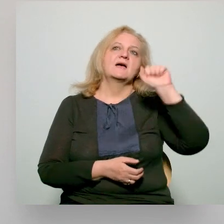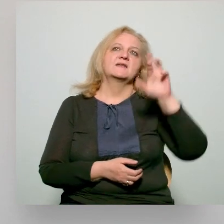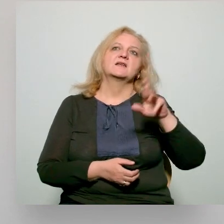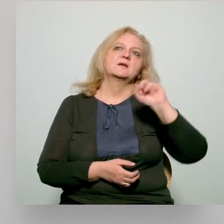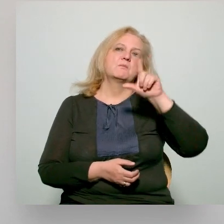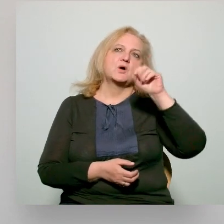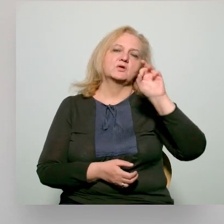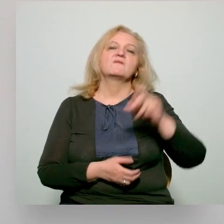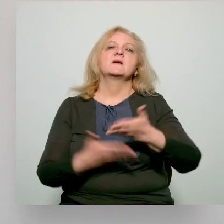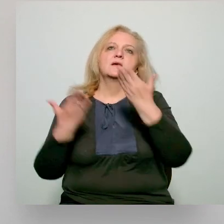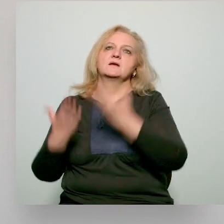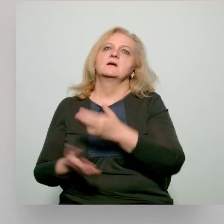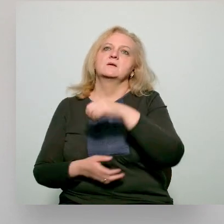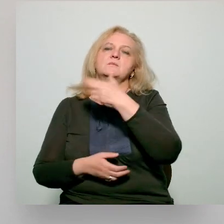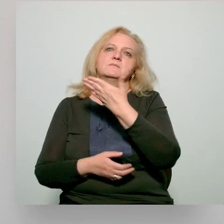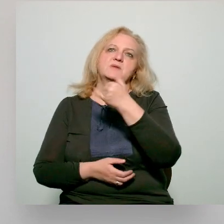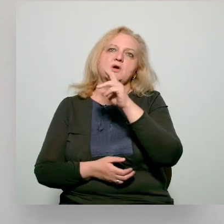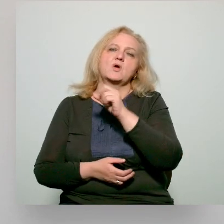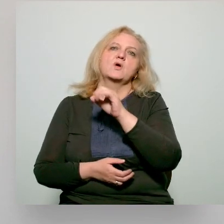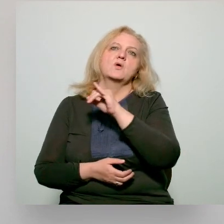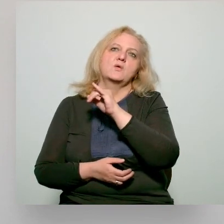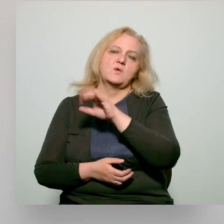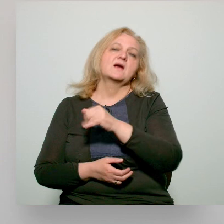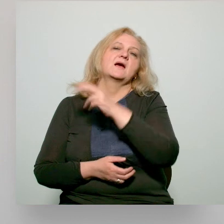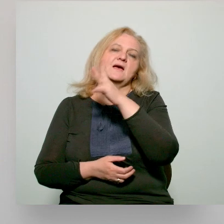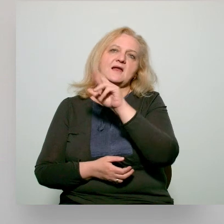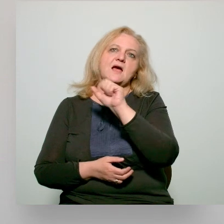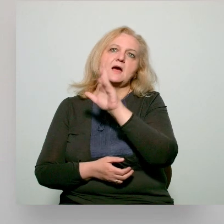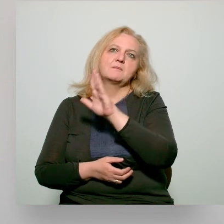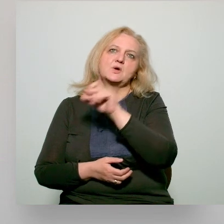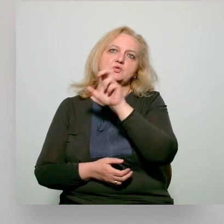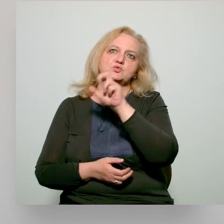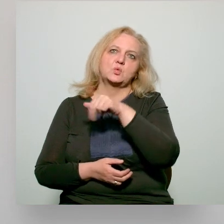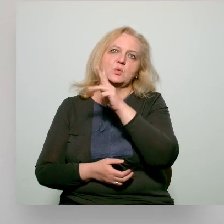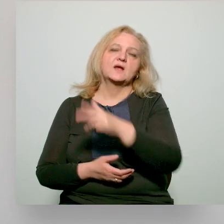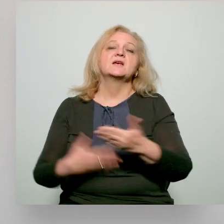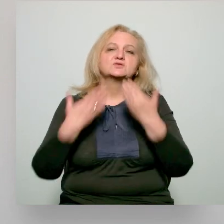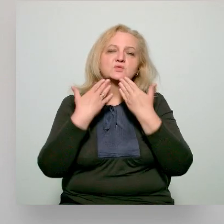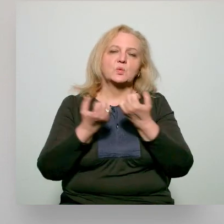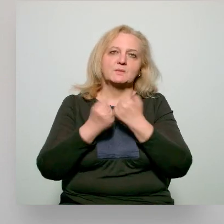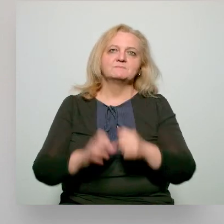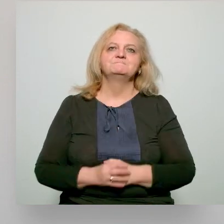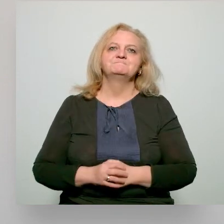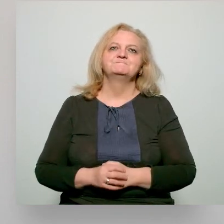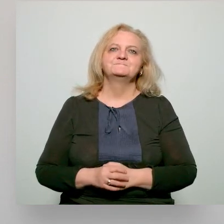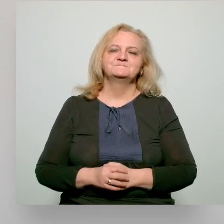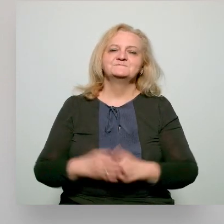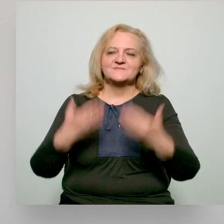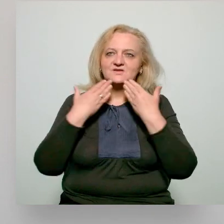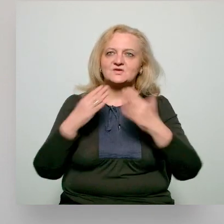i pan Mykoła Riabczuk. Dziękuję bardzo i